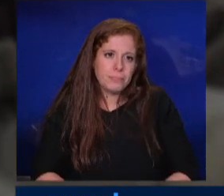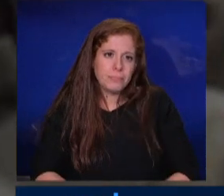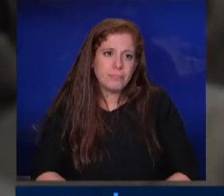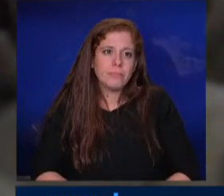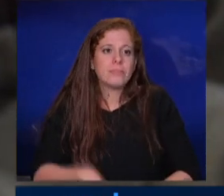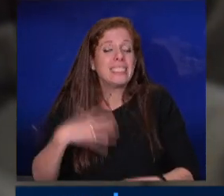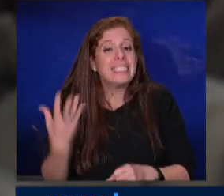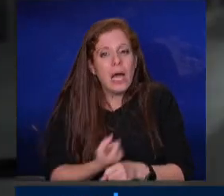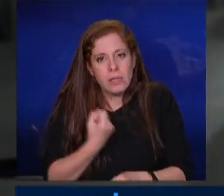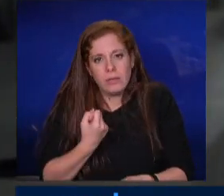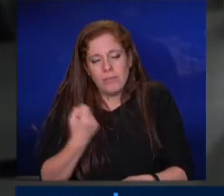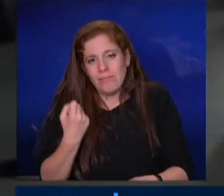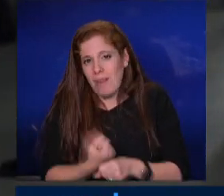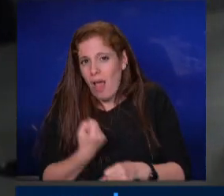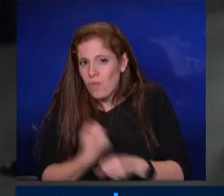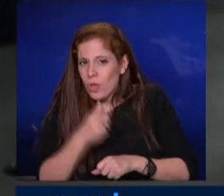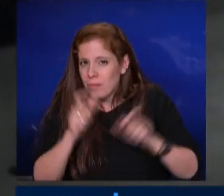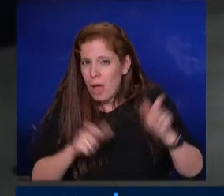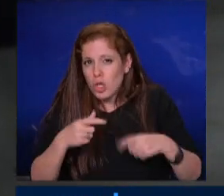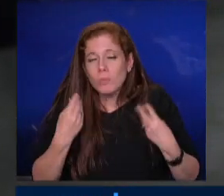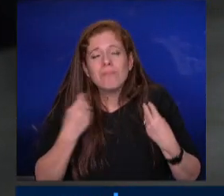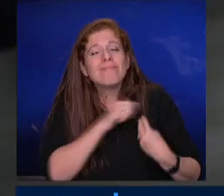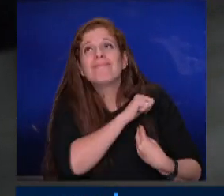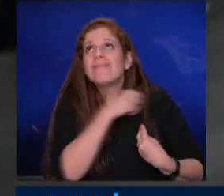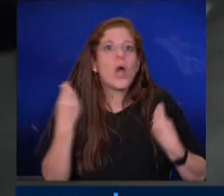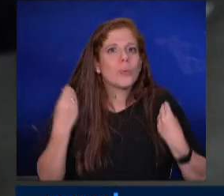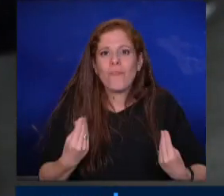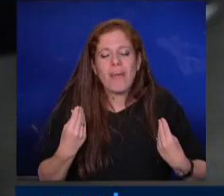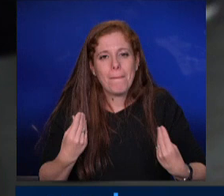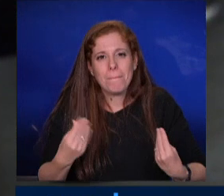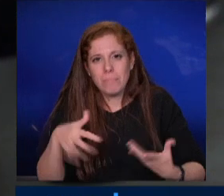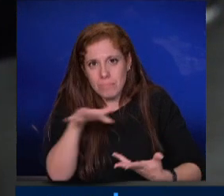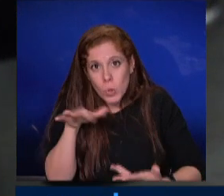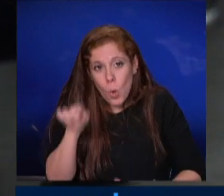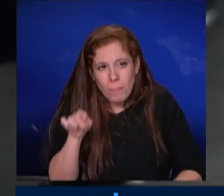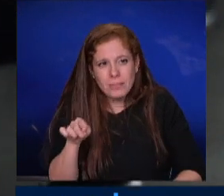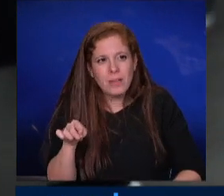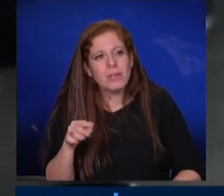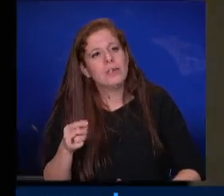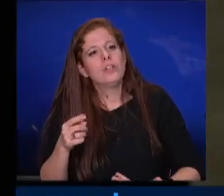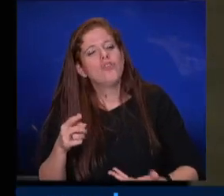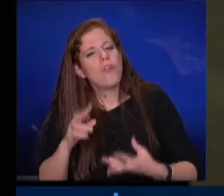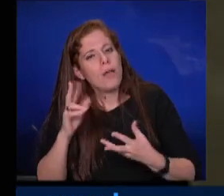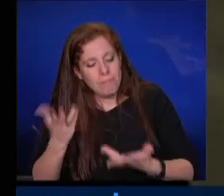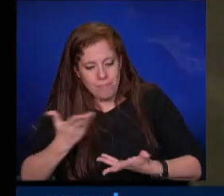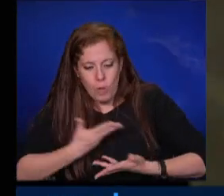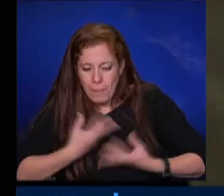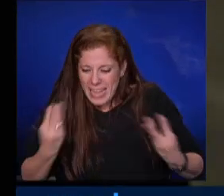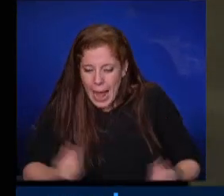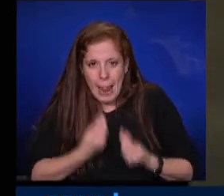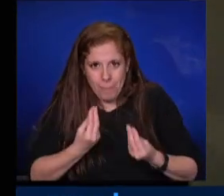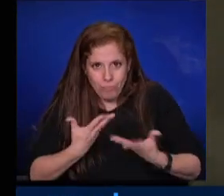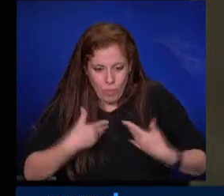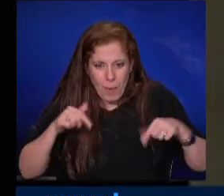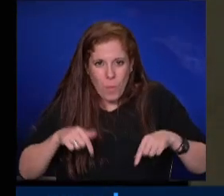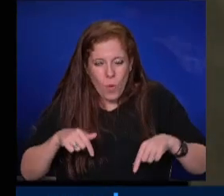זכיתי לעבוד עם האנשים הטובים ביותר, בתחומם, שלוקחים איתם את הכלים שהם קיבלו